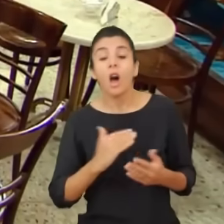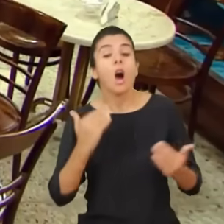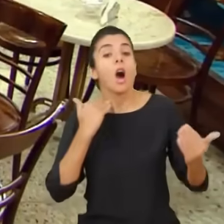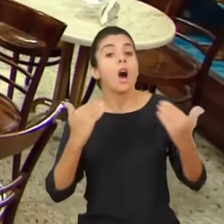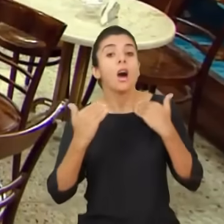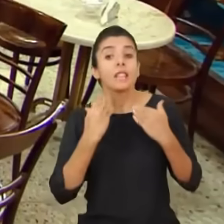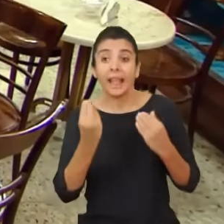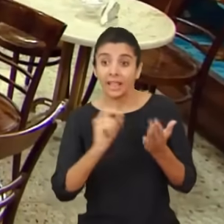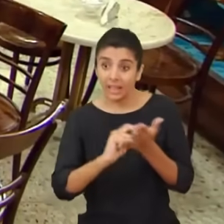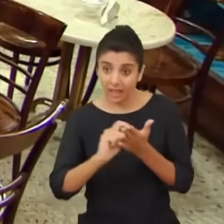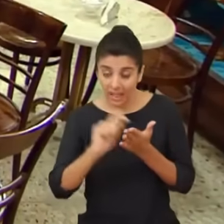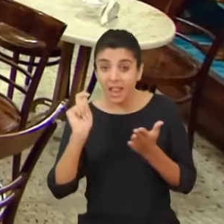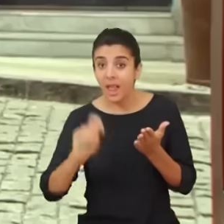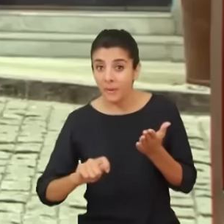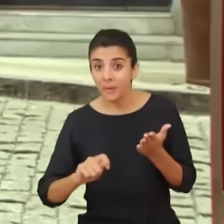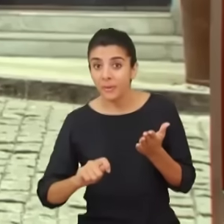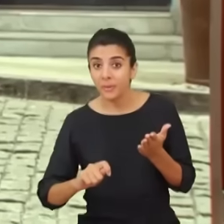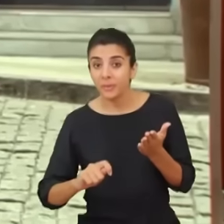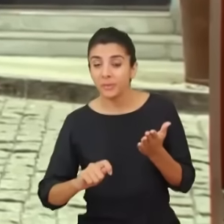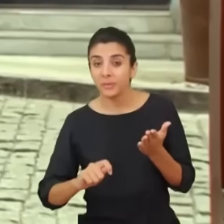Adresi iyi yaz ki.